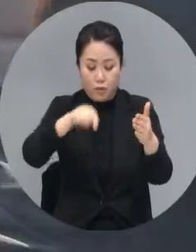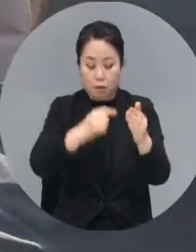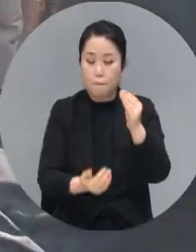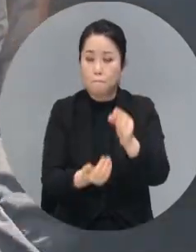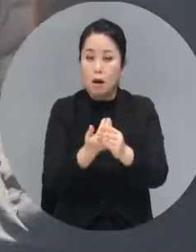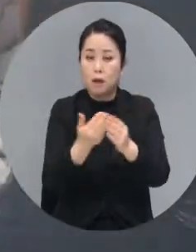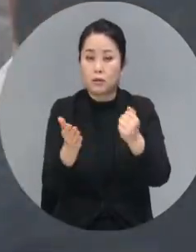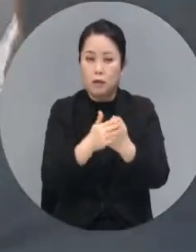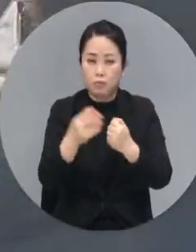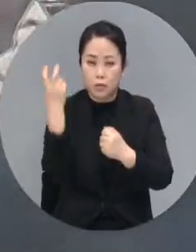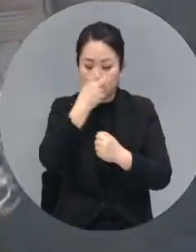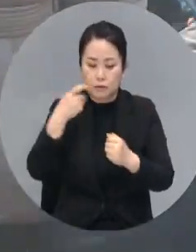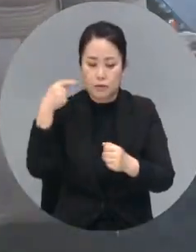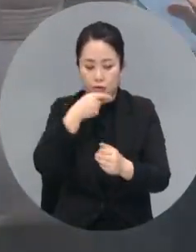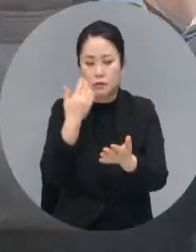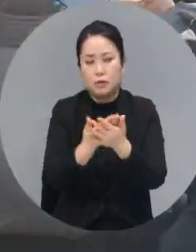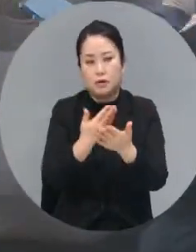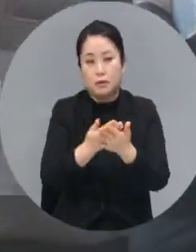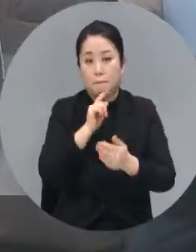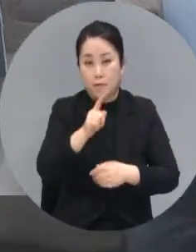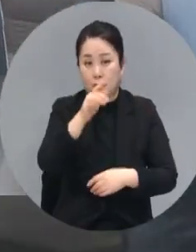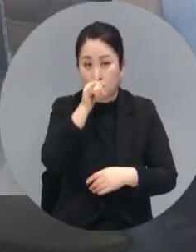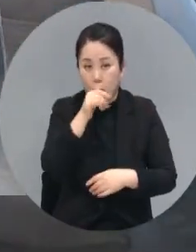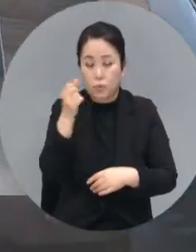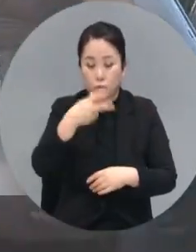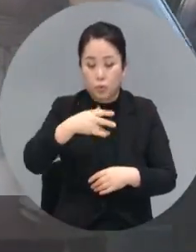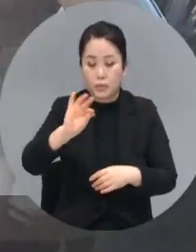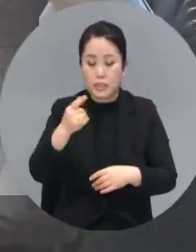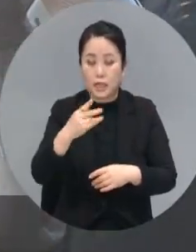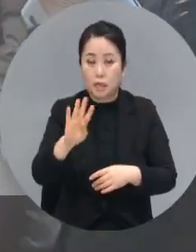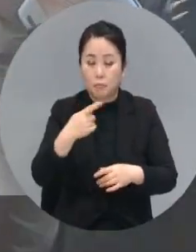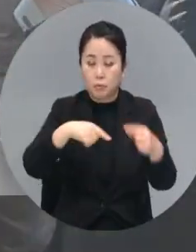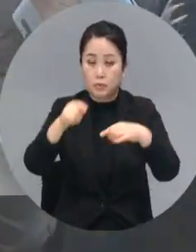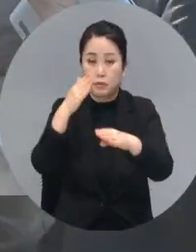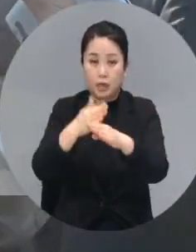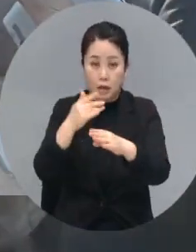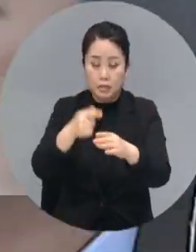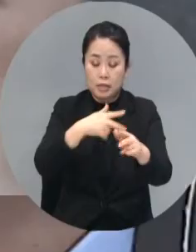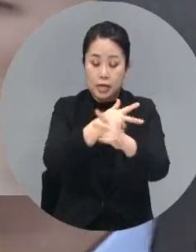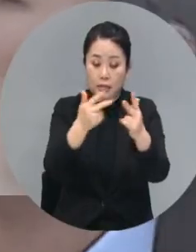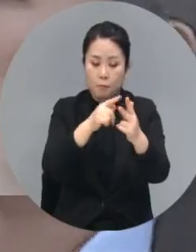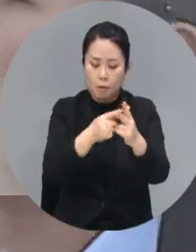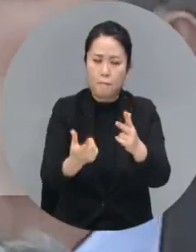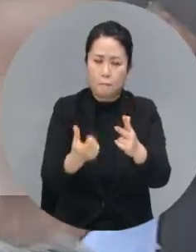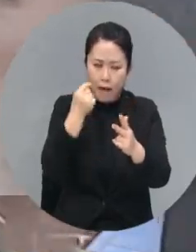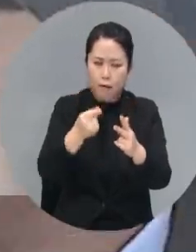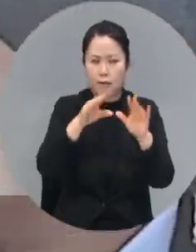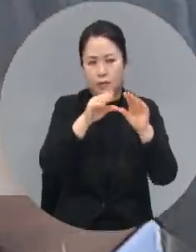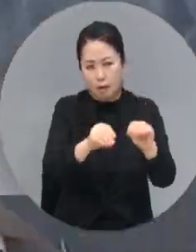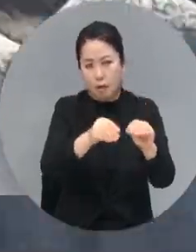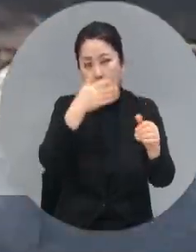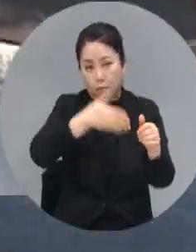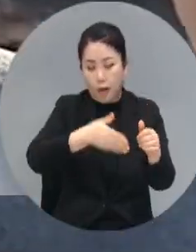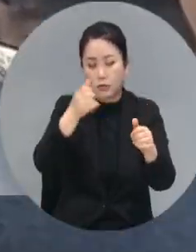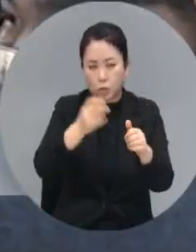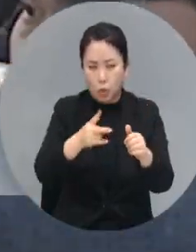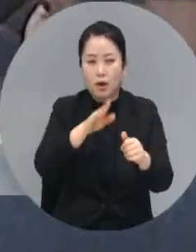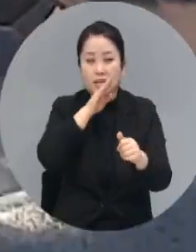조사를 촉구했습니다. 진보당 부산시당은 이 대표의 쾌유와 피습 사태에 대한 진상 파악이